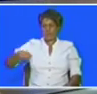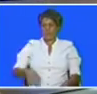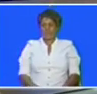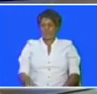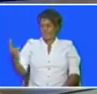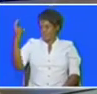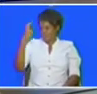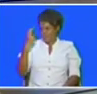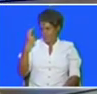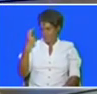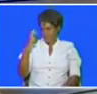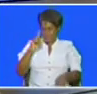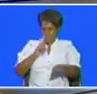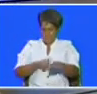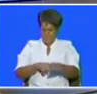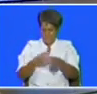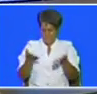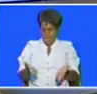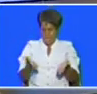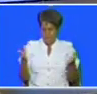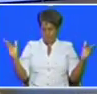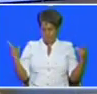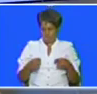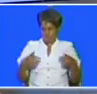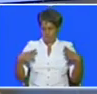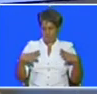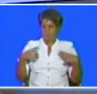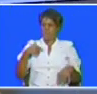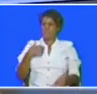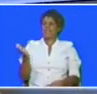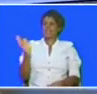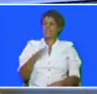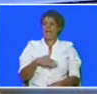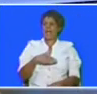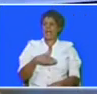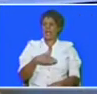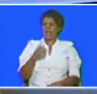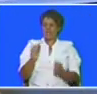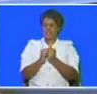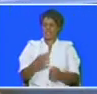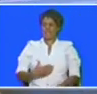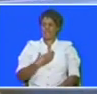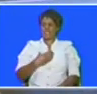Na mtazamaji, ni wakati wa kupata mapumziko mafupi na kisha nikirejea tutakuwa na makala ya Tembea Kenya, ambapo hii leo